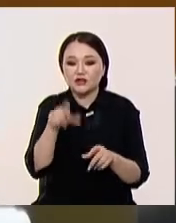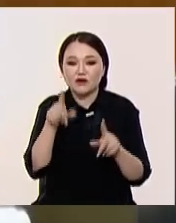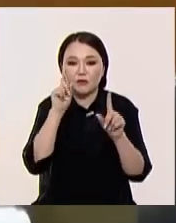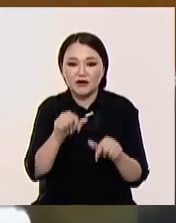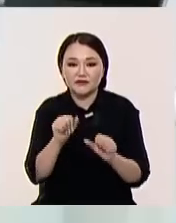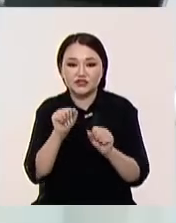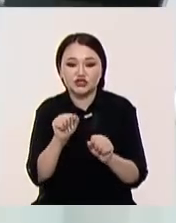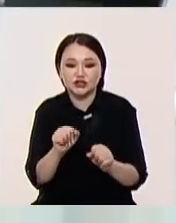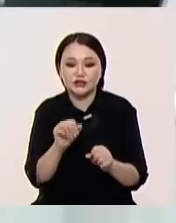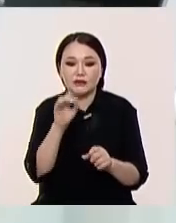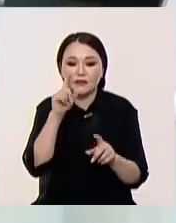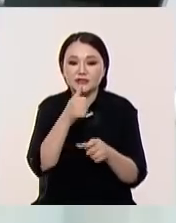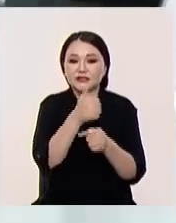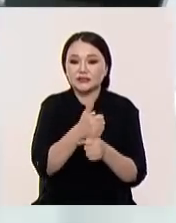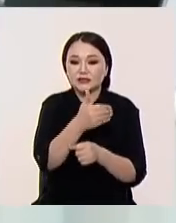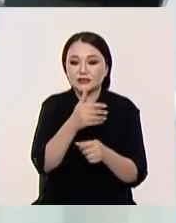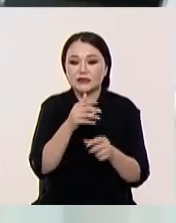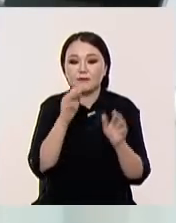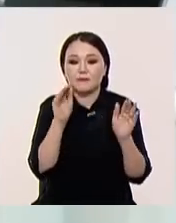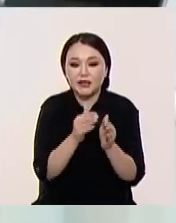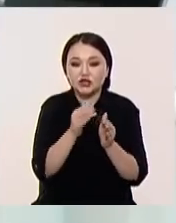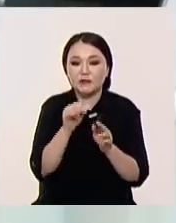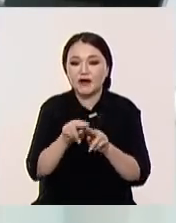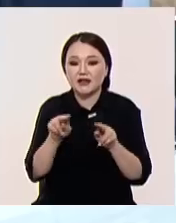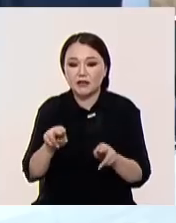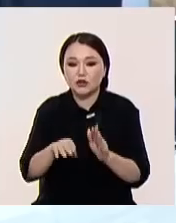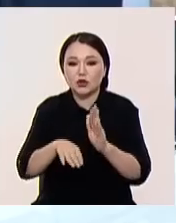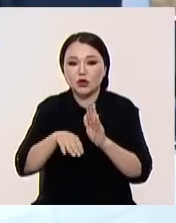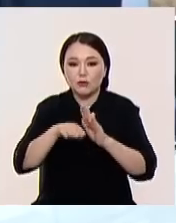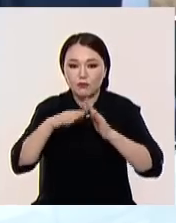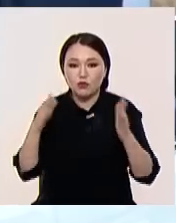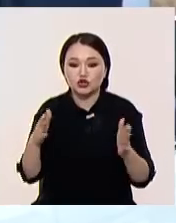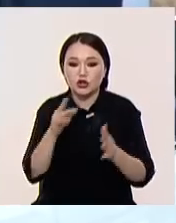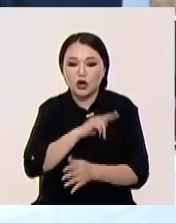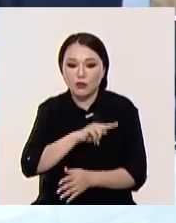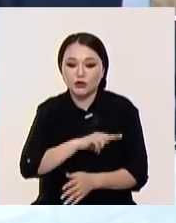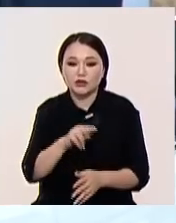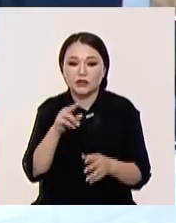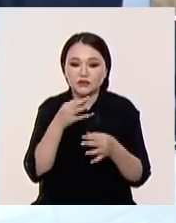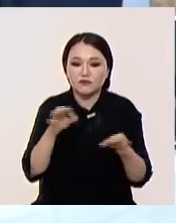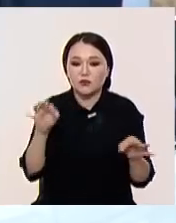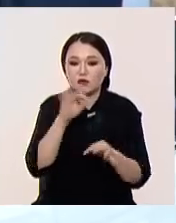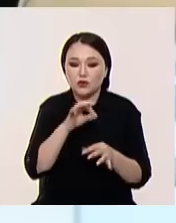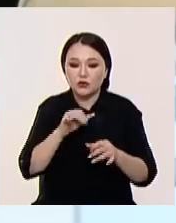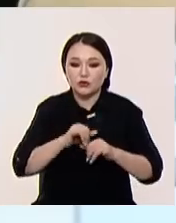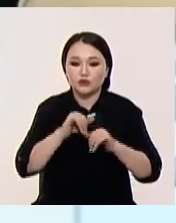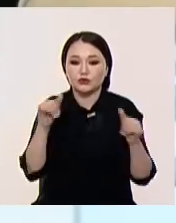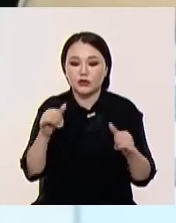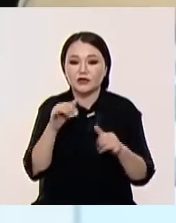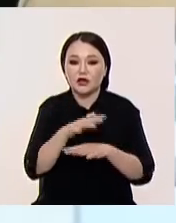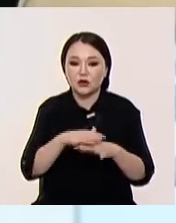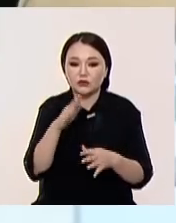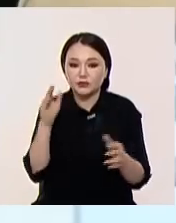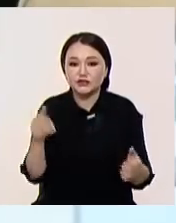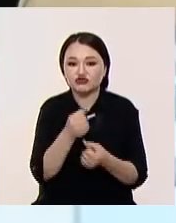тәсілдері жетіледі. Президенттің өкілеттілігі қысқарып, парламенттің рөлі күшейеді. Сот жүйесінің тәуелсіздігі нығайтылады. Халық қолдаса енгізілгелі тұрған өзгерістер